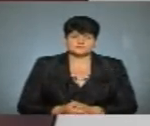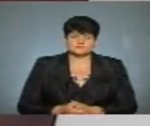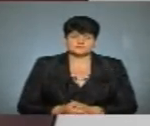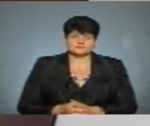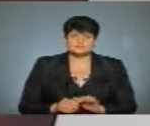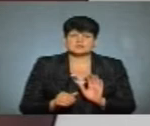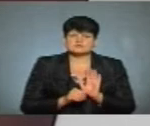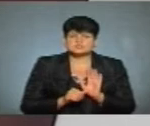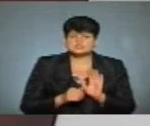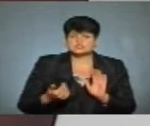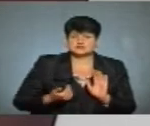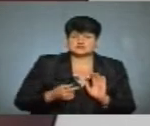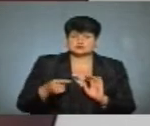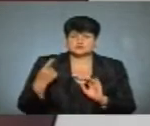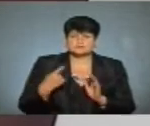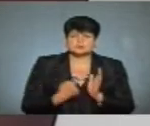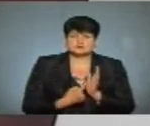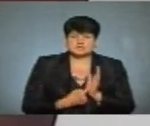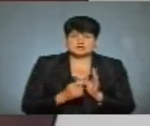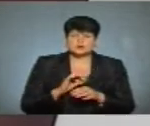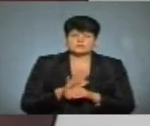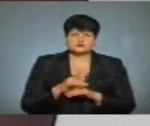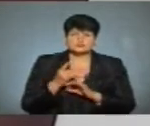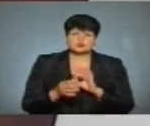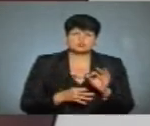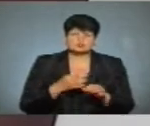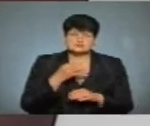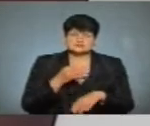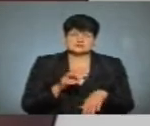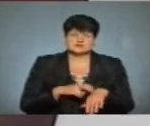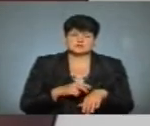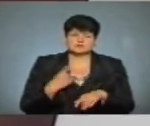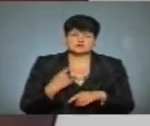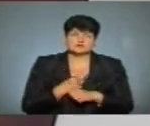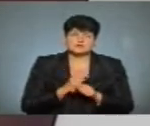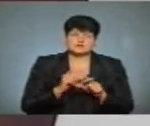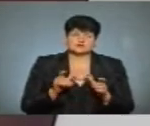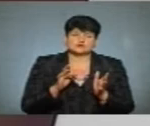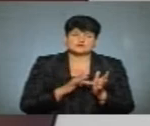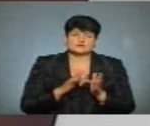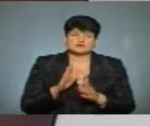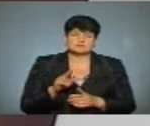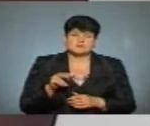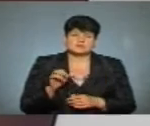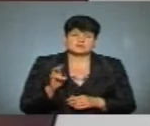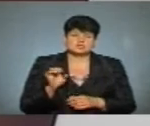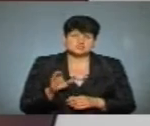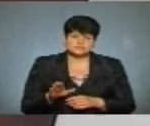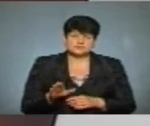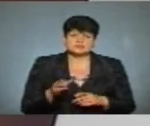У 6 жителів Тернопільщини підтвердили коронавірус за добу, повідомив епідеміолог обласного лабораторного центру Володимир Паничев. За його